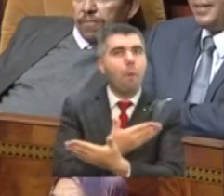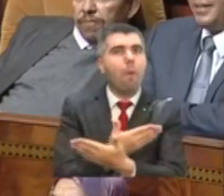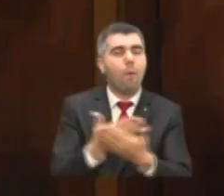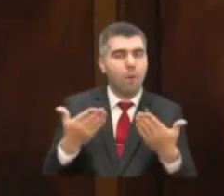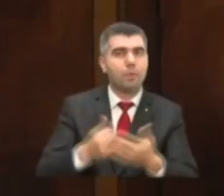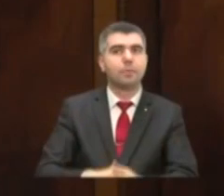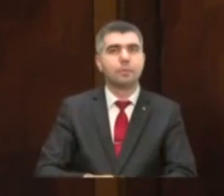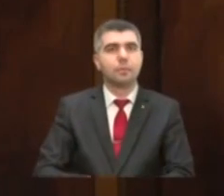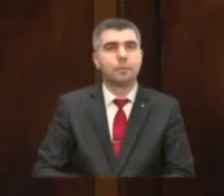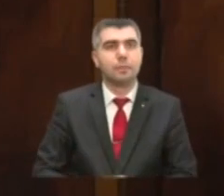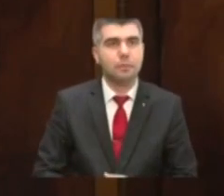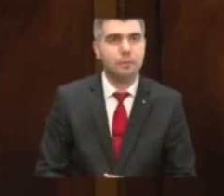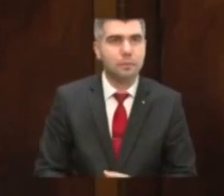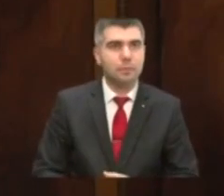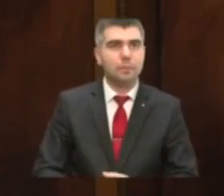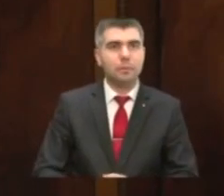الشأن العام.